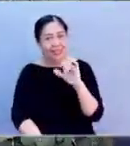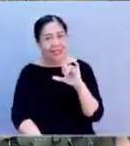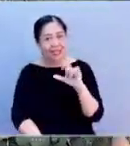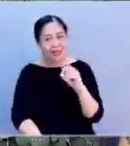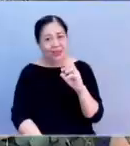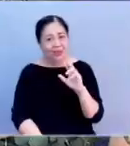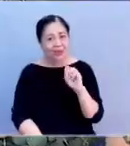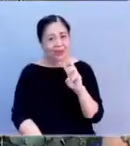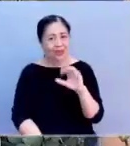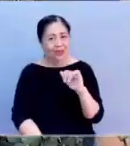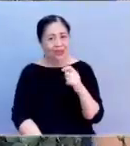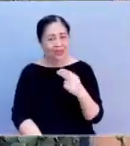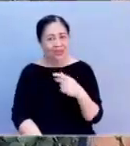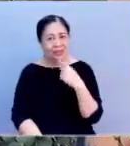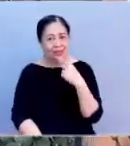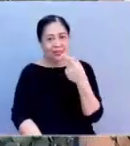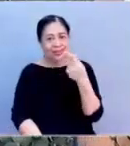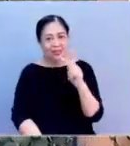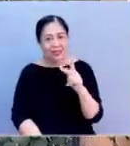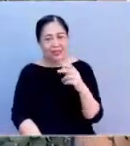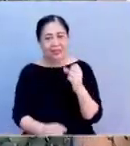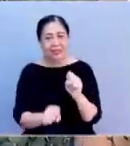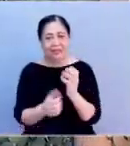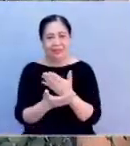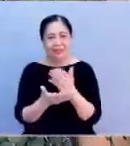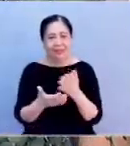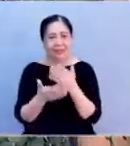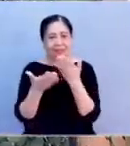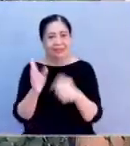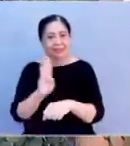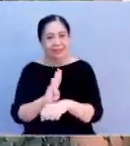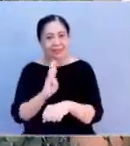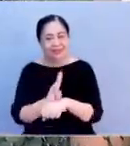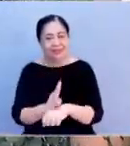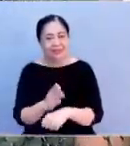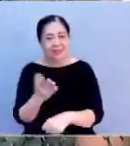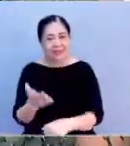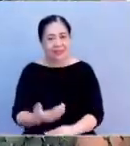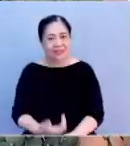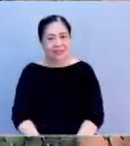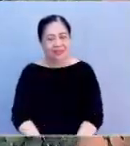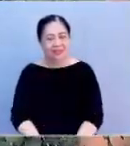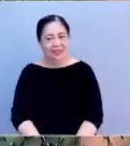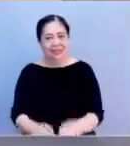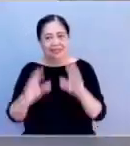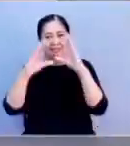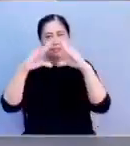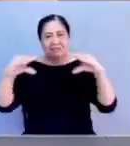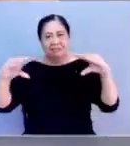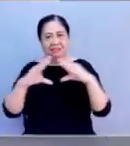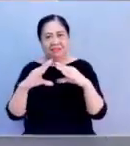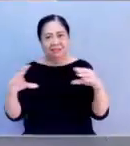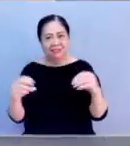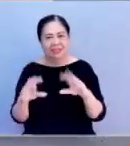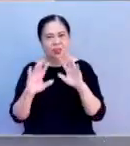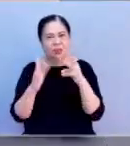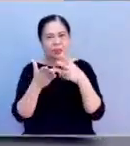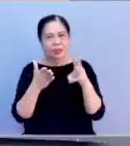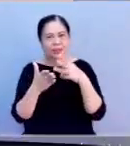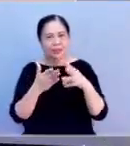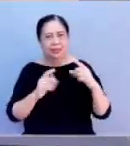si JK, di ba? O, nakagawa ng kanta. Ikaw, negosyo. Oh, di ba? Sa ng Christmas tree. Sabi nga nila, huwag daw sayangin ang